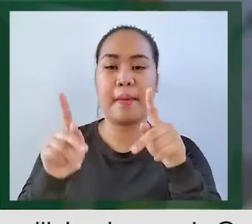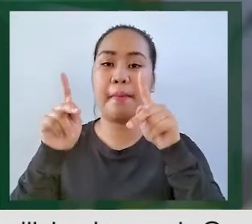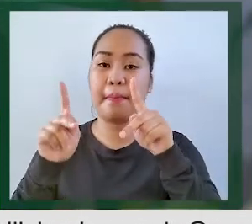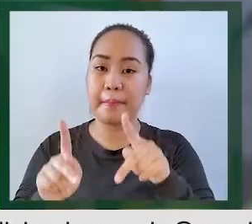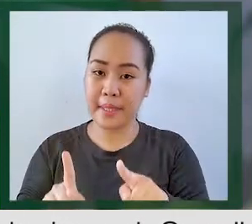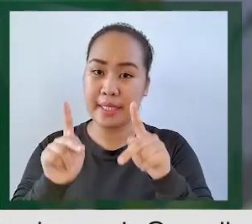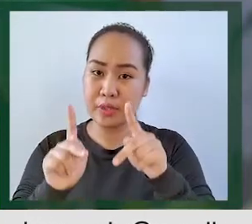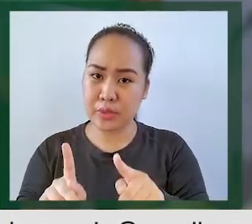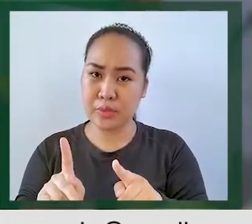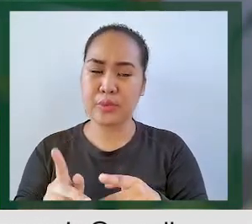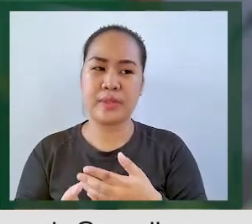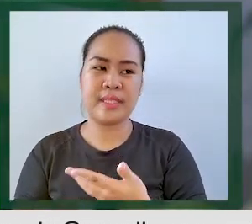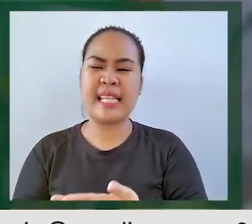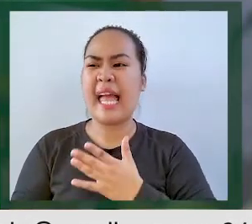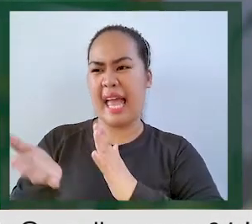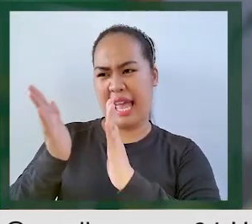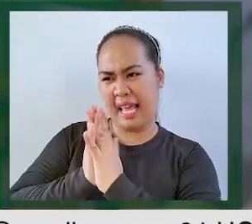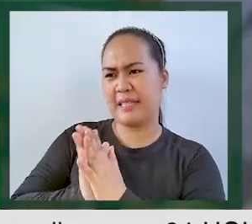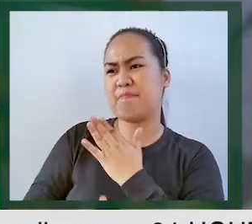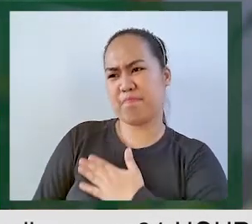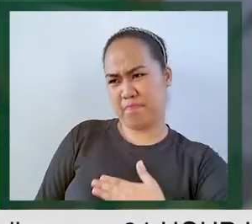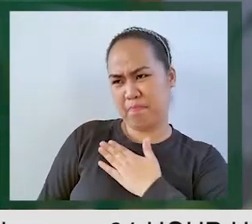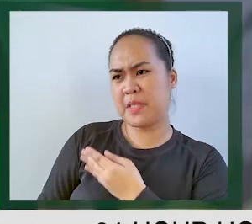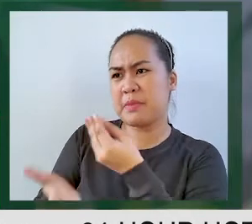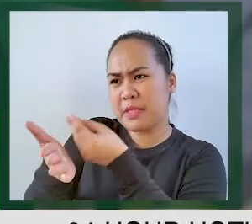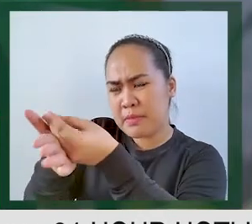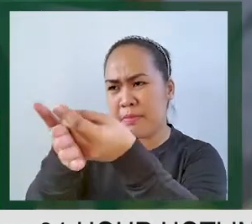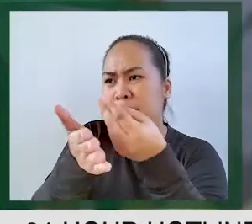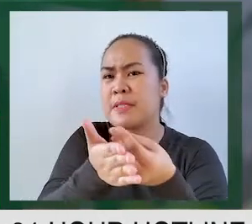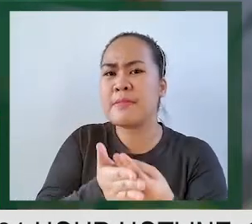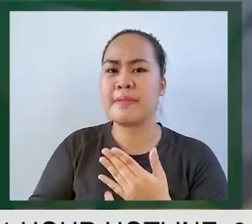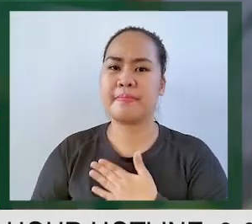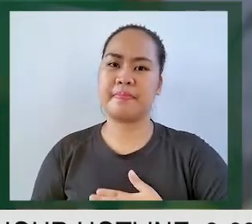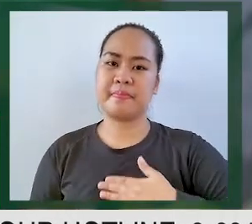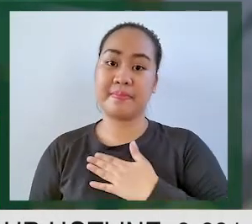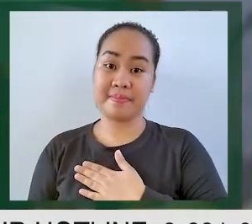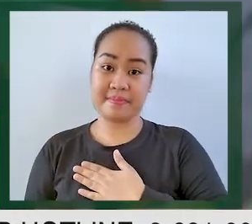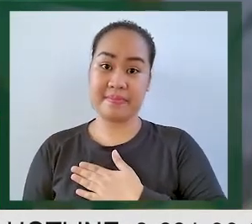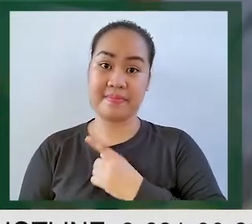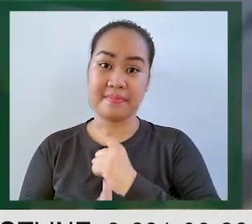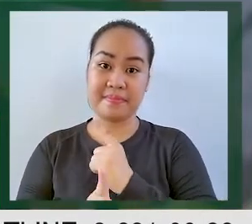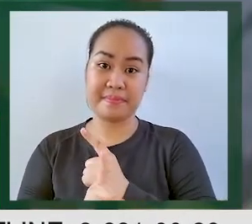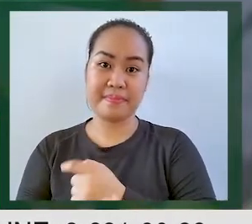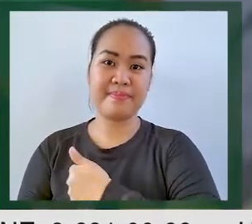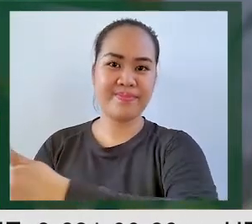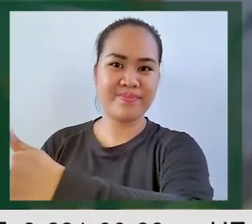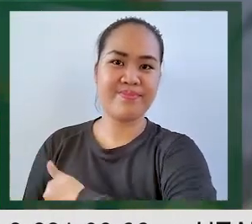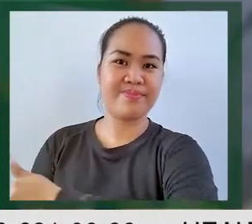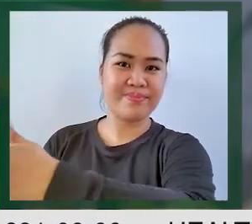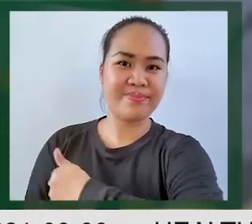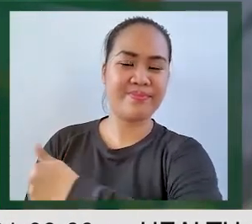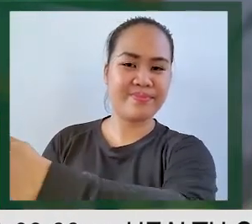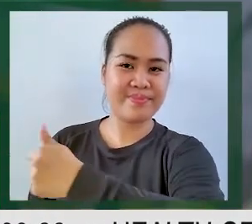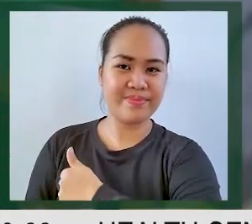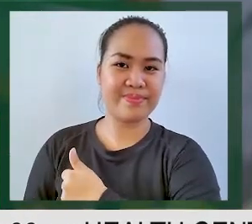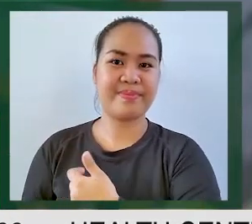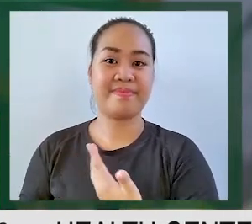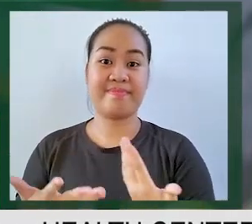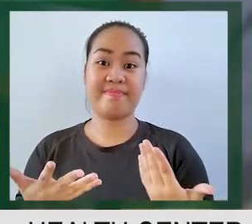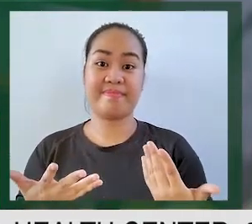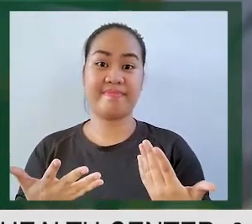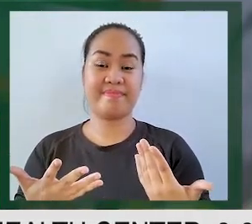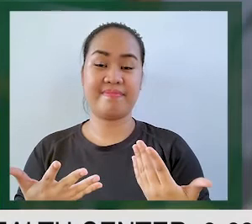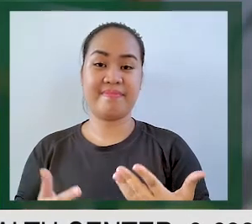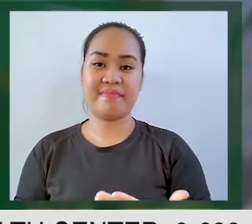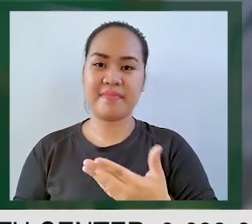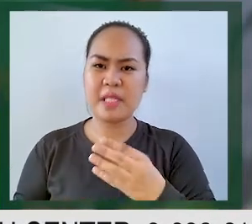So, pag umuwi yan sa kanilang bahay, alam ba natin kung anong level ng pagkaselan? Alam